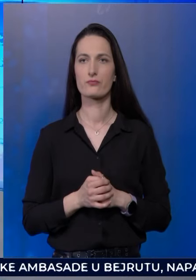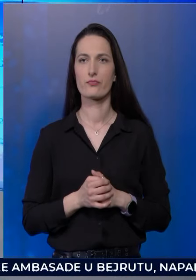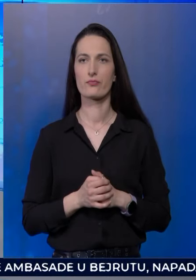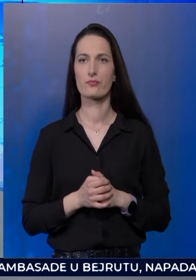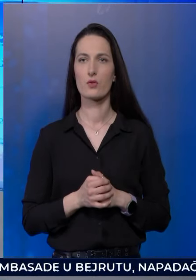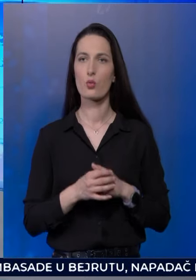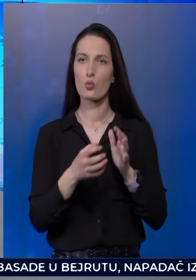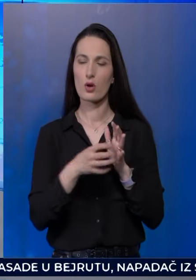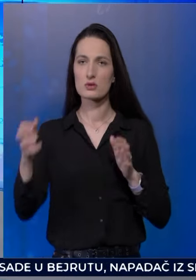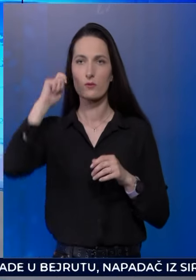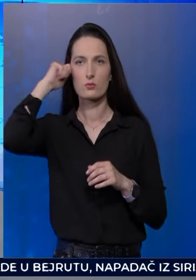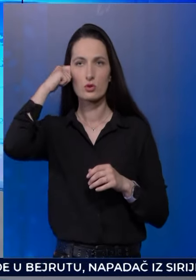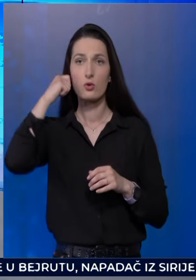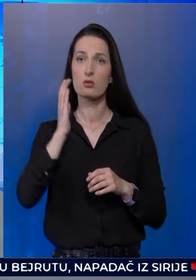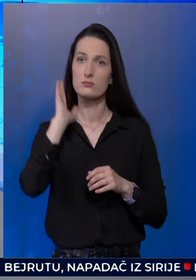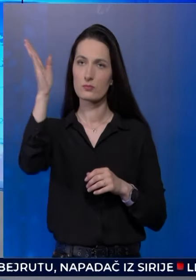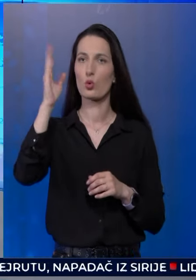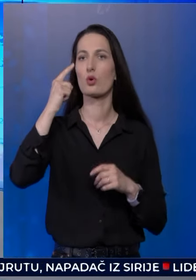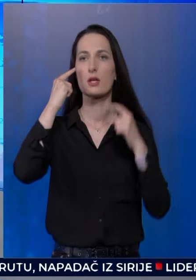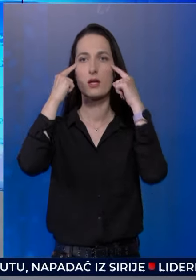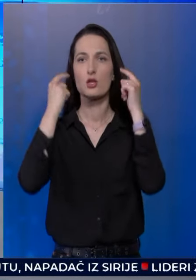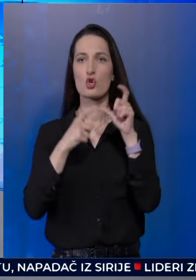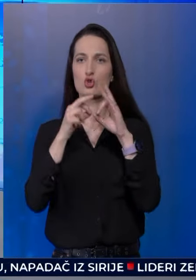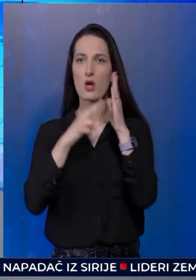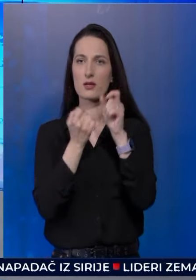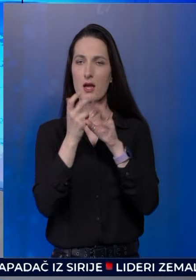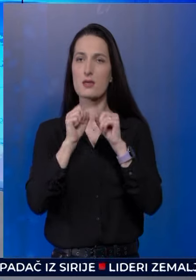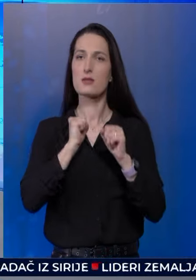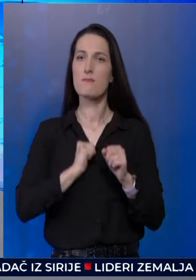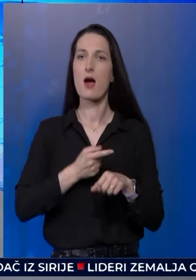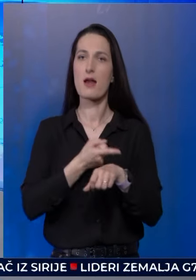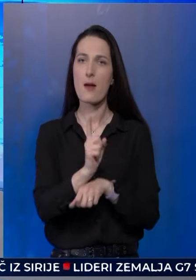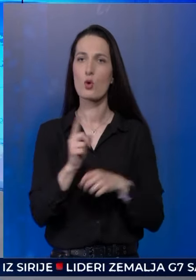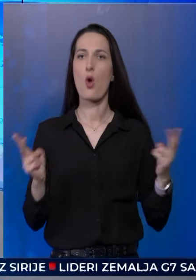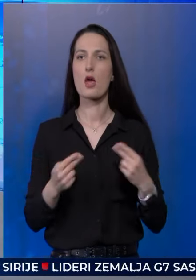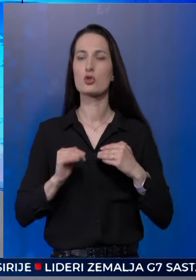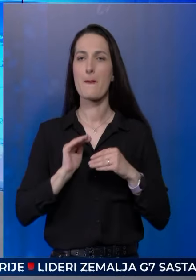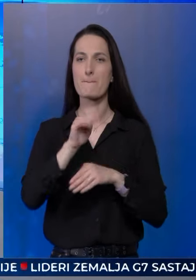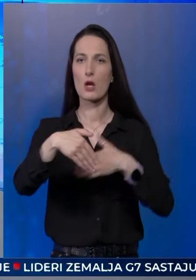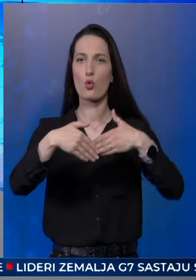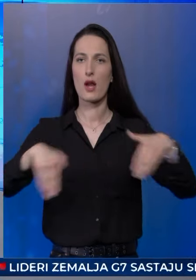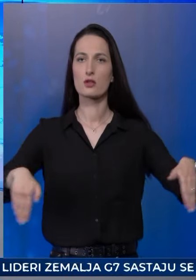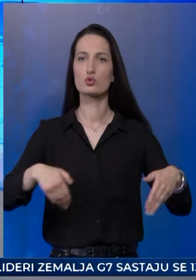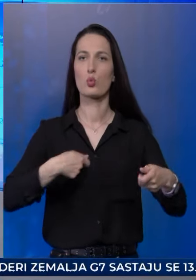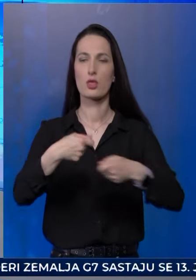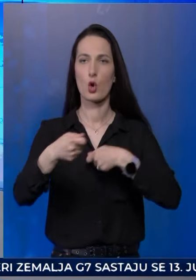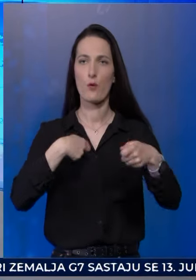U nastavku dnevnika ćemo do Kine. Šangaj ima namjeru da olakša prekograničnu trgovinu.